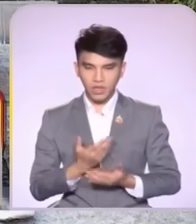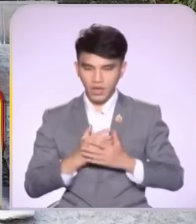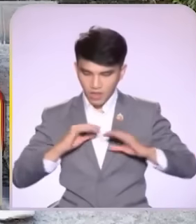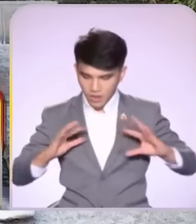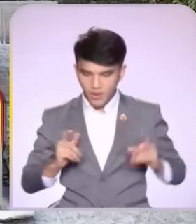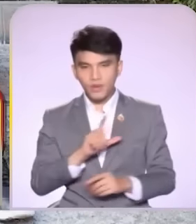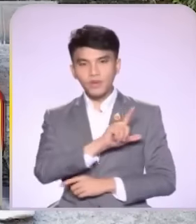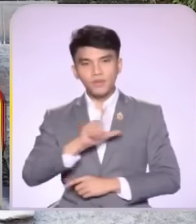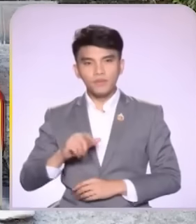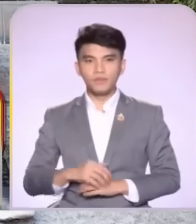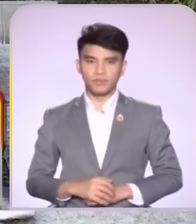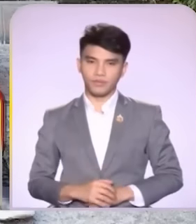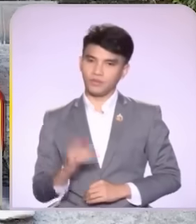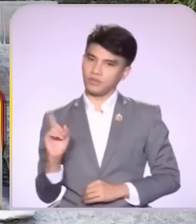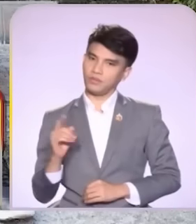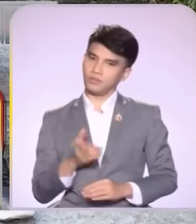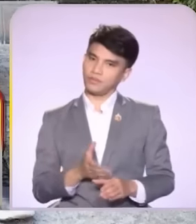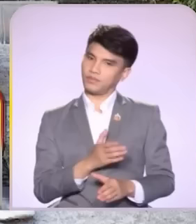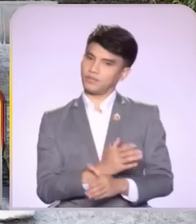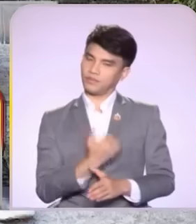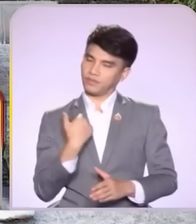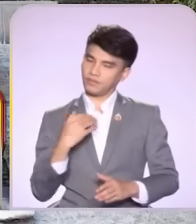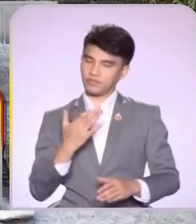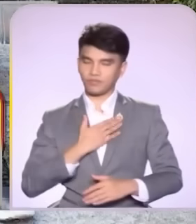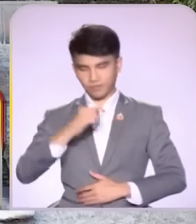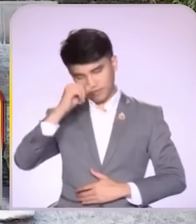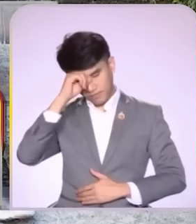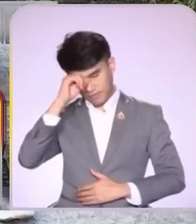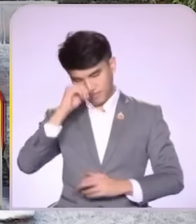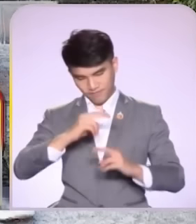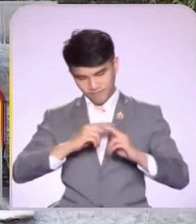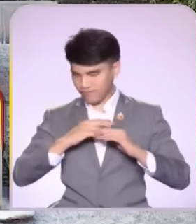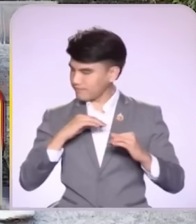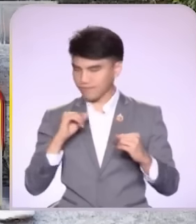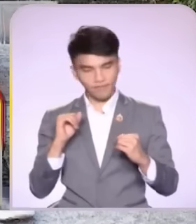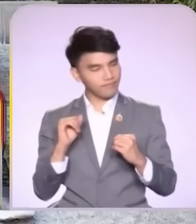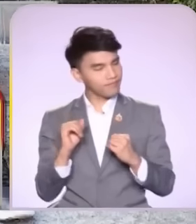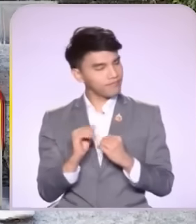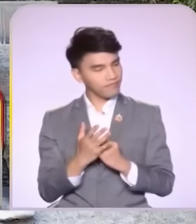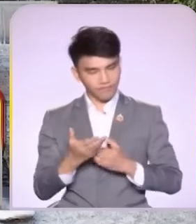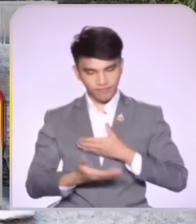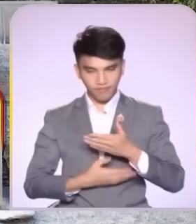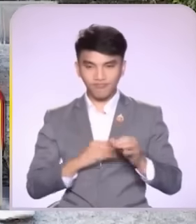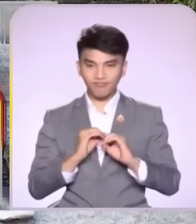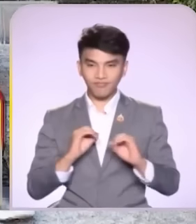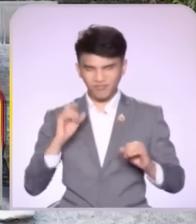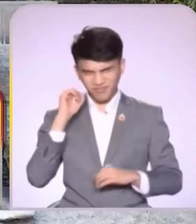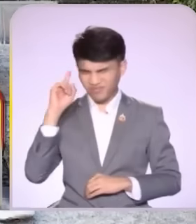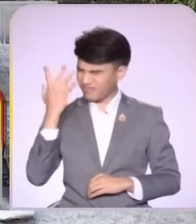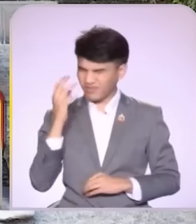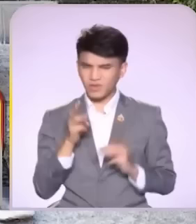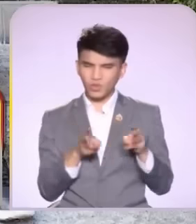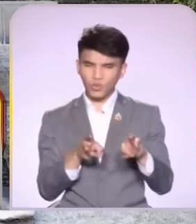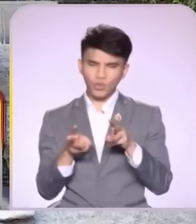านนะ โอ้ เจ้าตัวบอกอย่างนี้บางช่วงนะคะผมโง่เองไม่ทันเกมเองไม่เคยค้าขายเลยไม่เข้าใจรูป